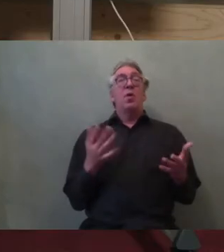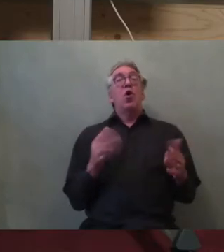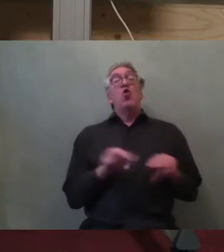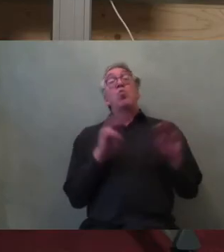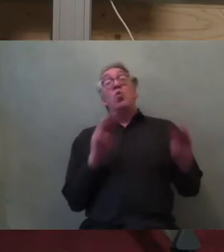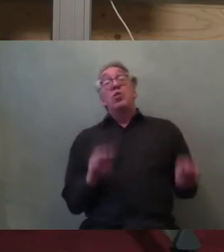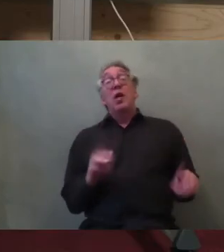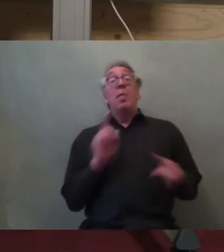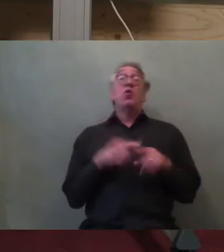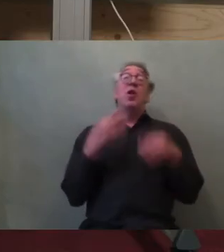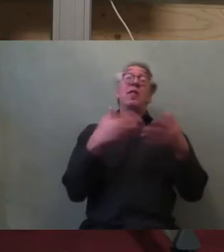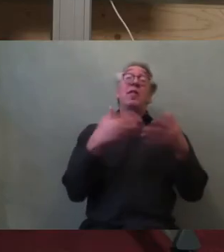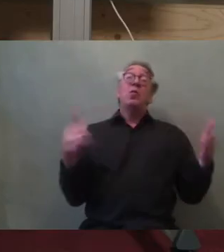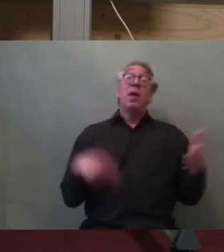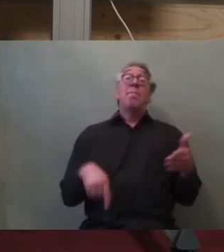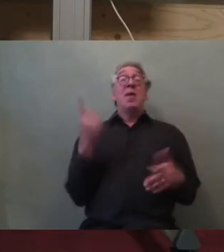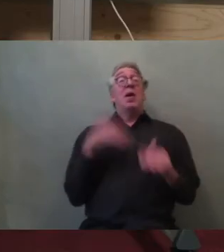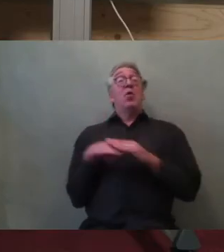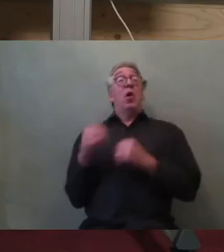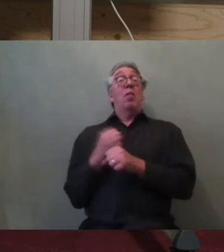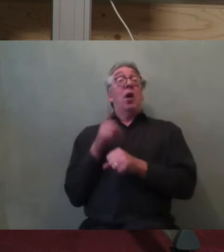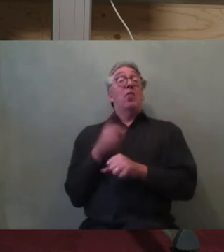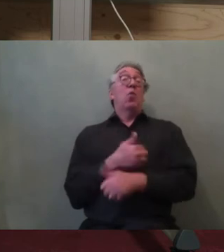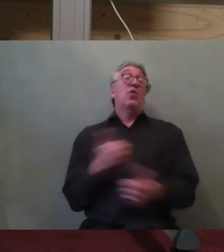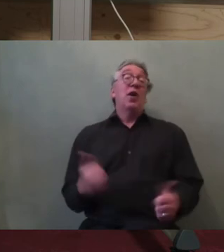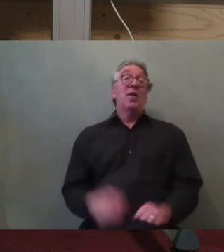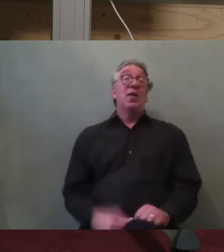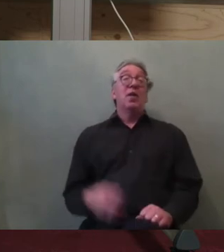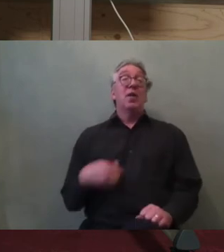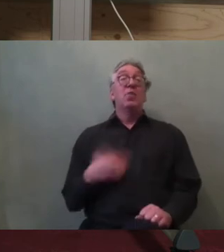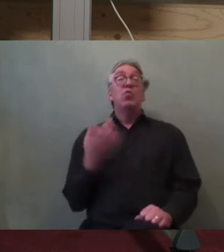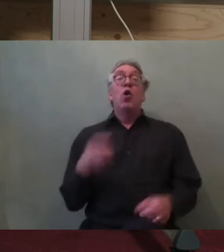tentoonstellingen toegankelijker te maken voor iedereen. Ik zou graag de volgende slide willen.